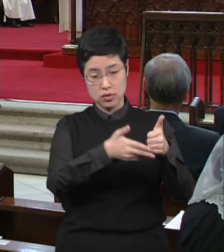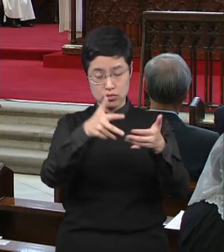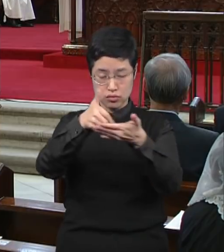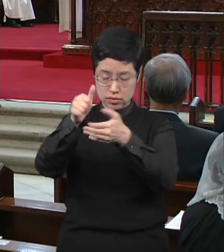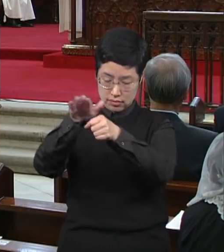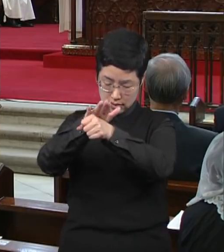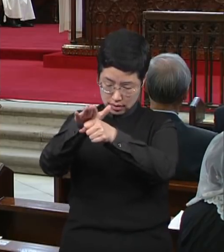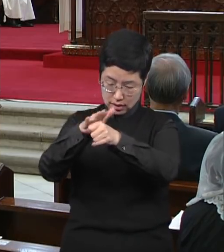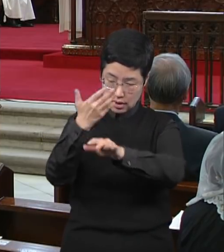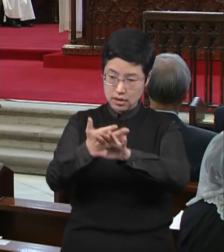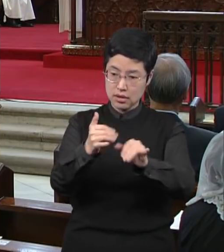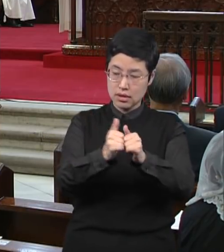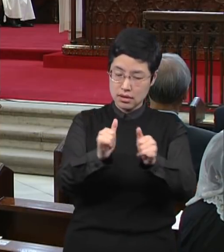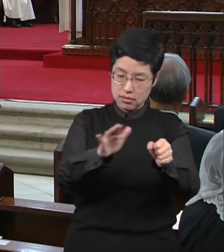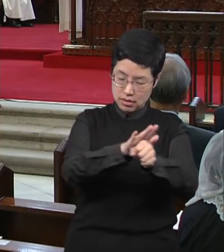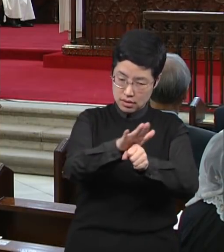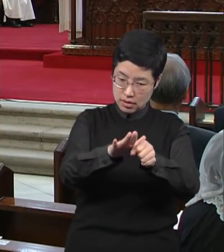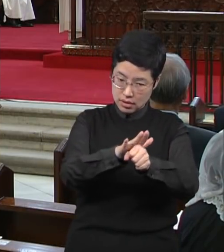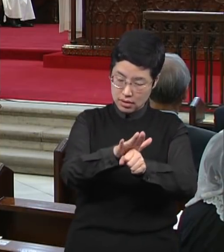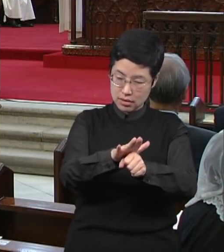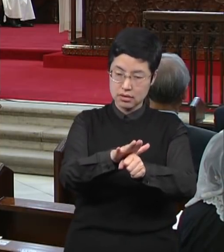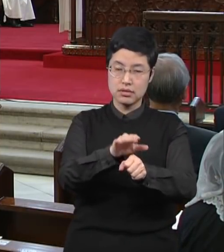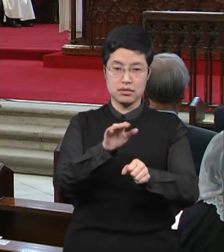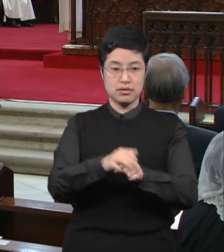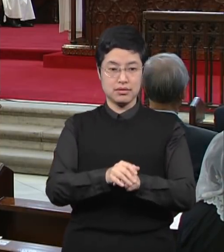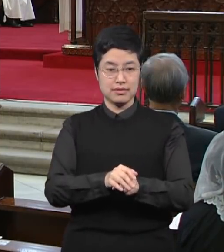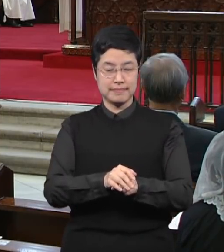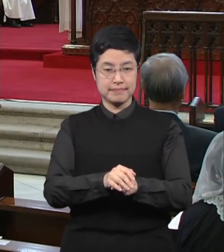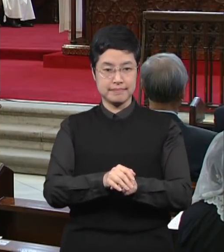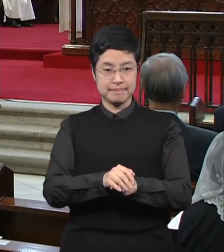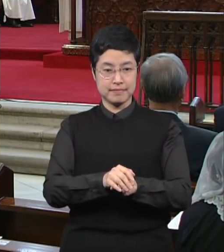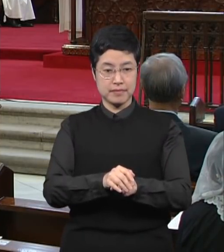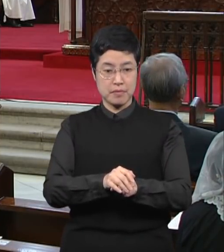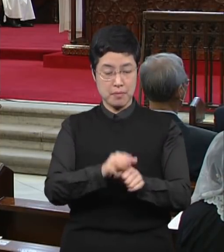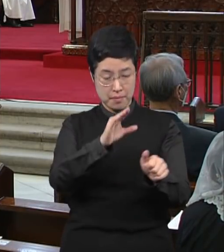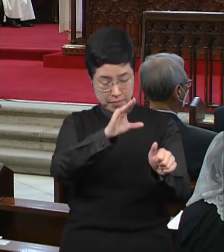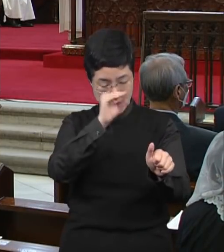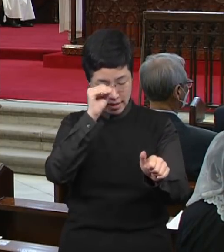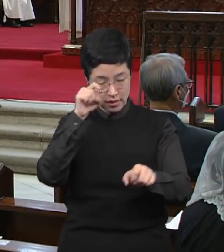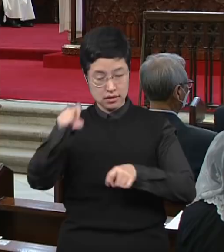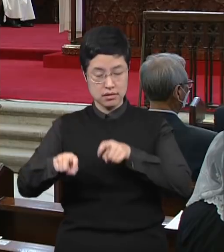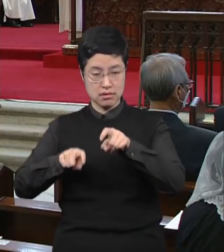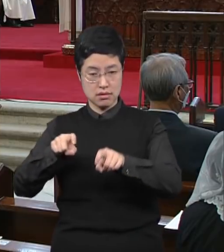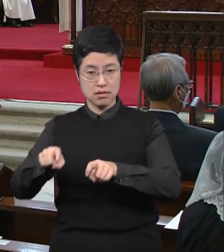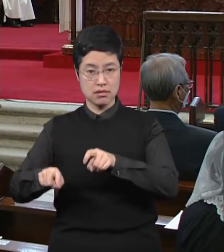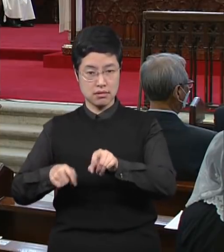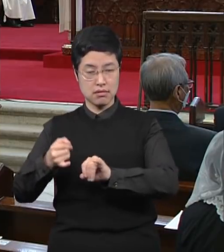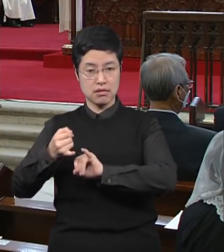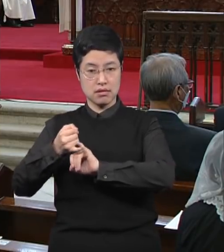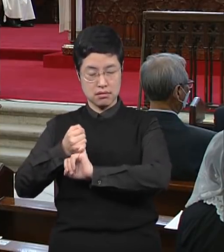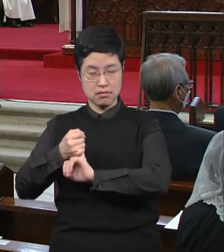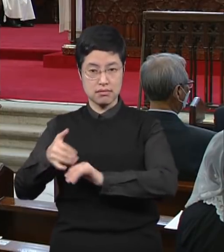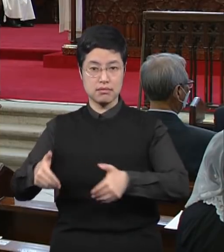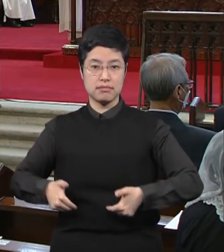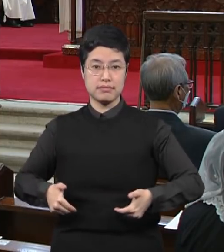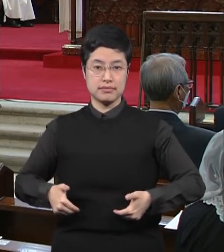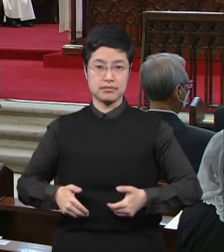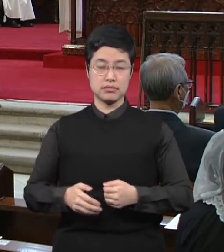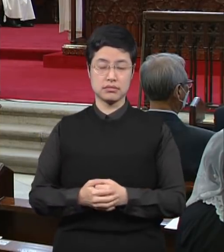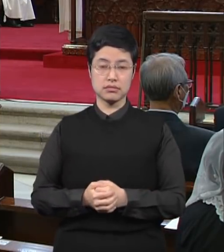사랑과 이웃사랑의 정신을 실천할 것을 다짐해야